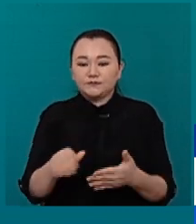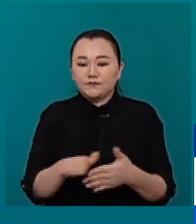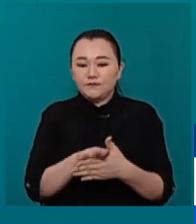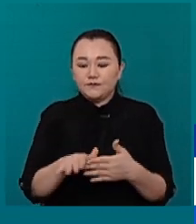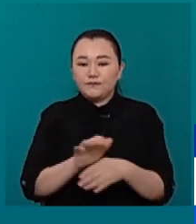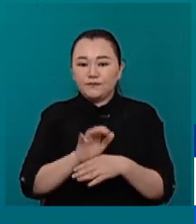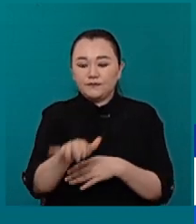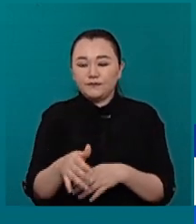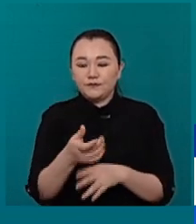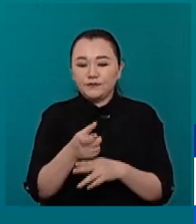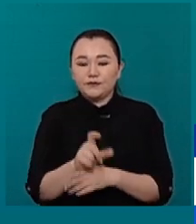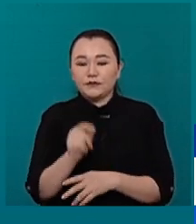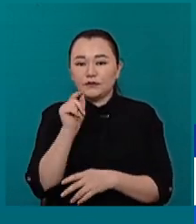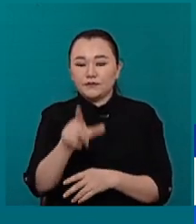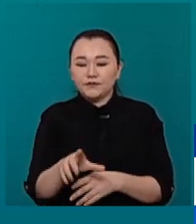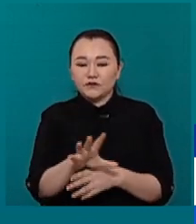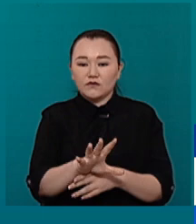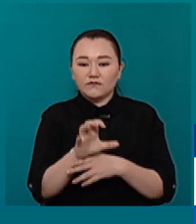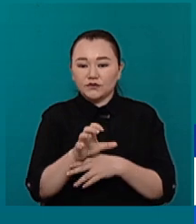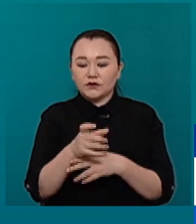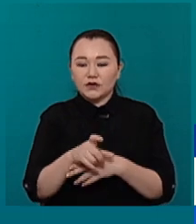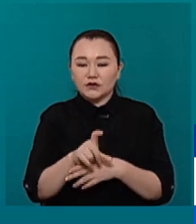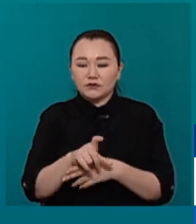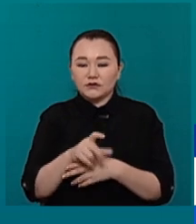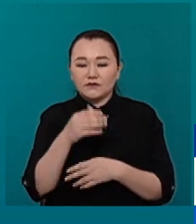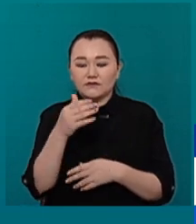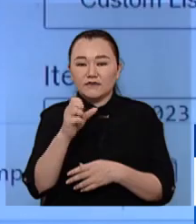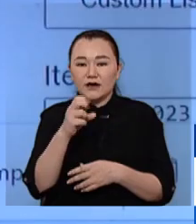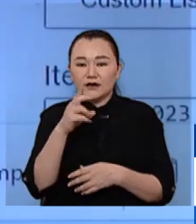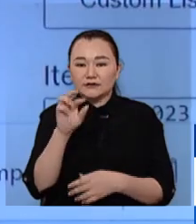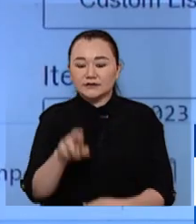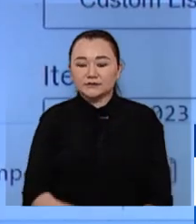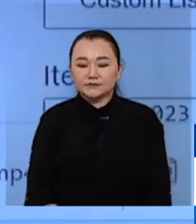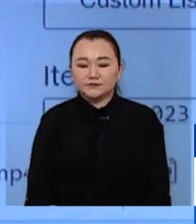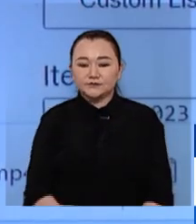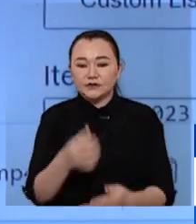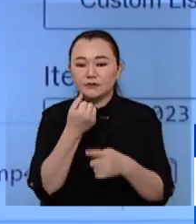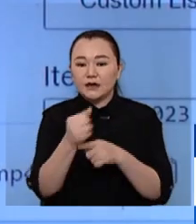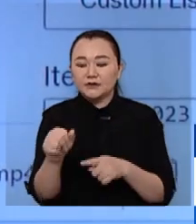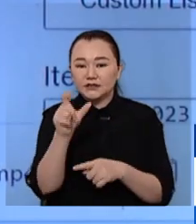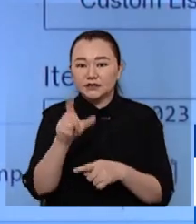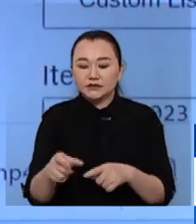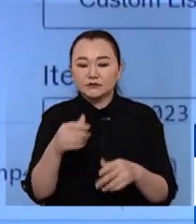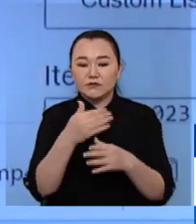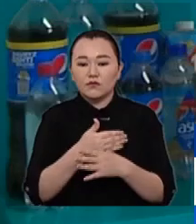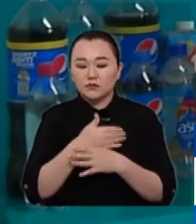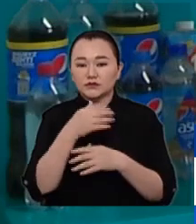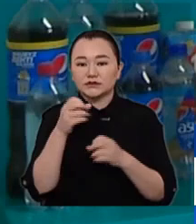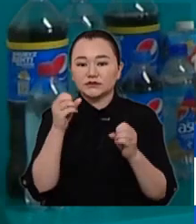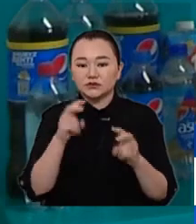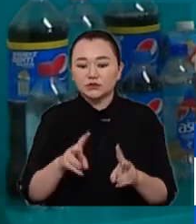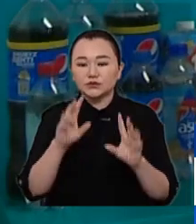сайт или в телеграм фото продукта, который представлен в акции. Победители определяют с помощью